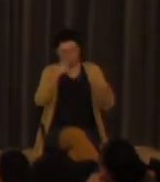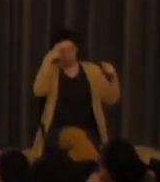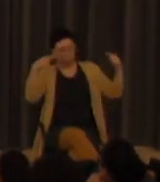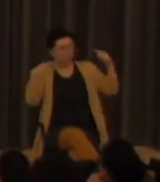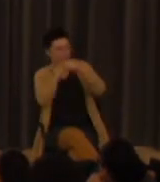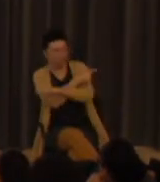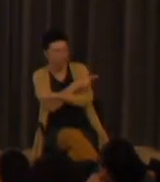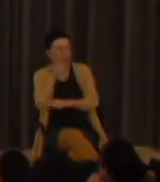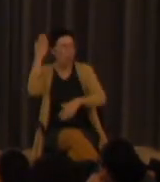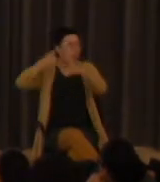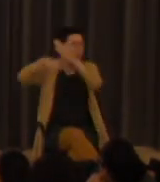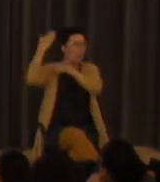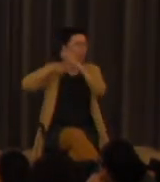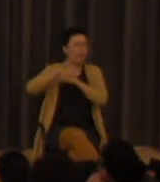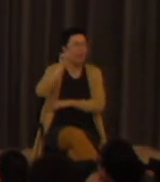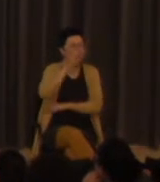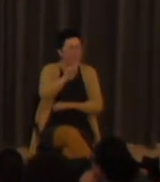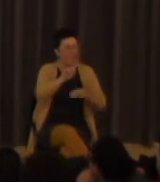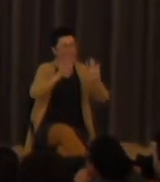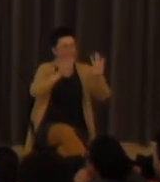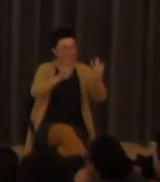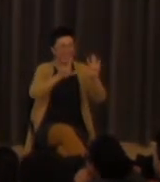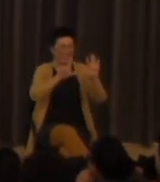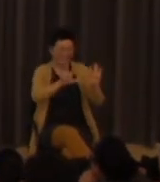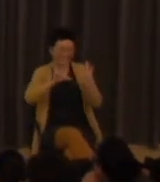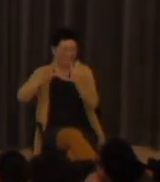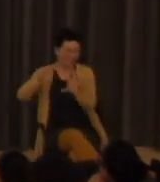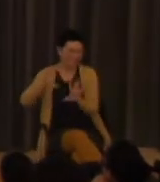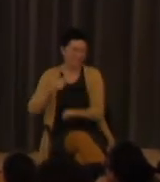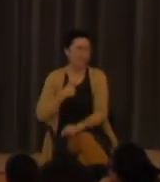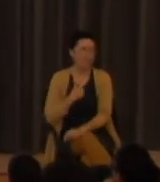suposo... És el 1978, perdoneu, la data és errònia.